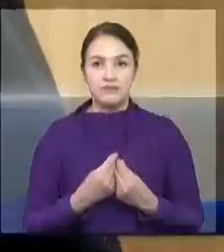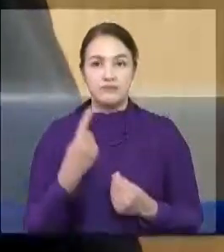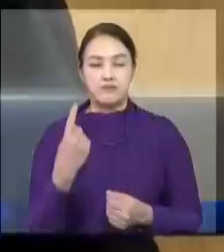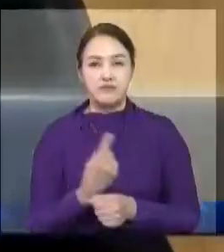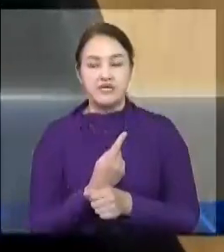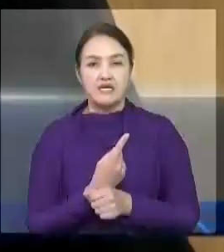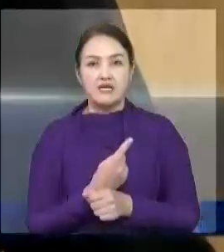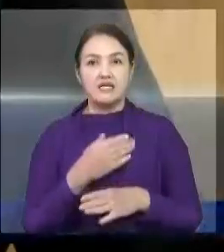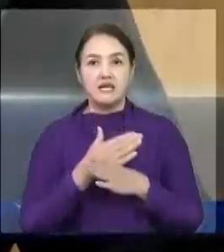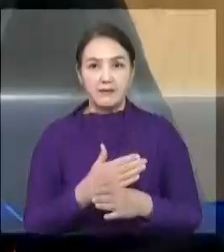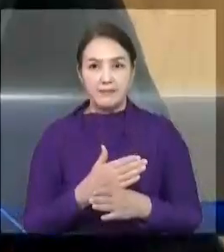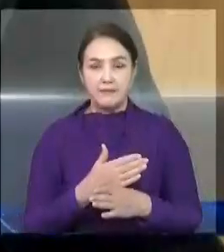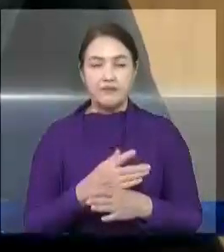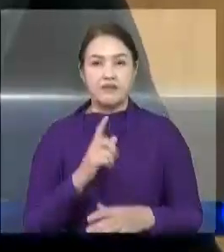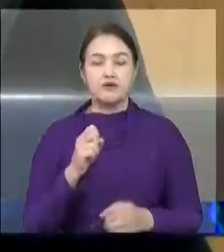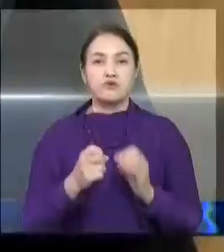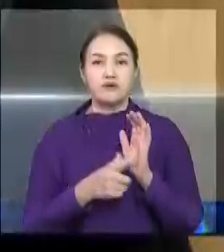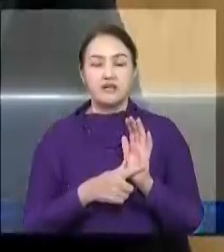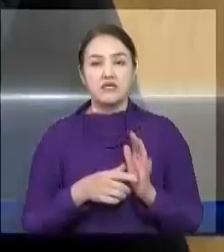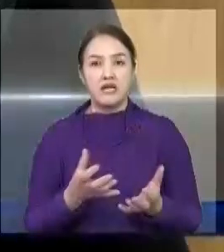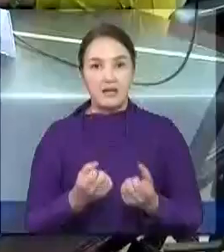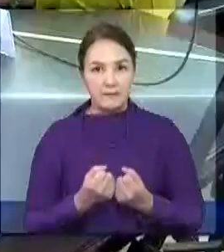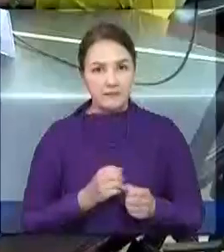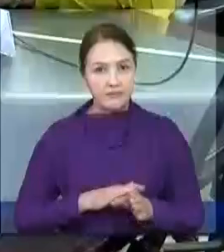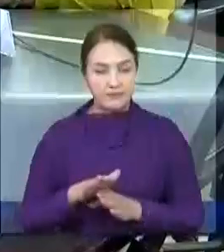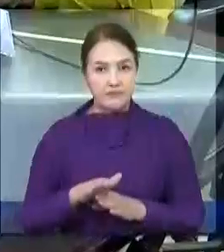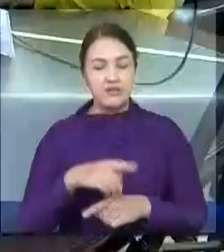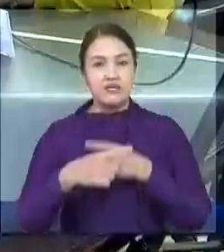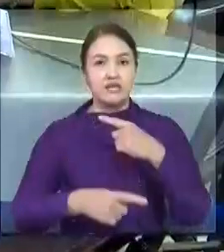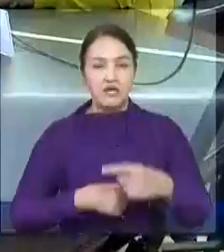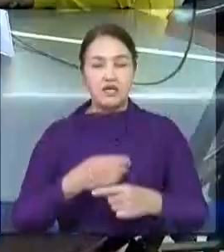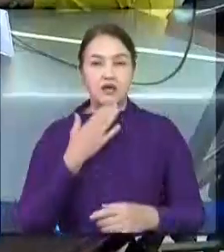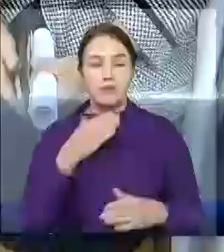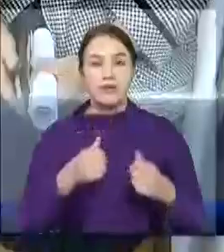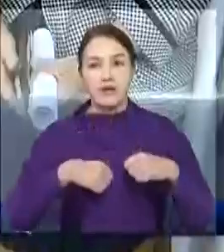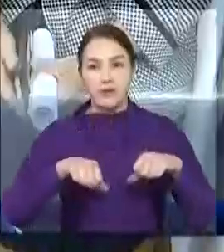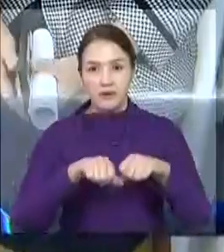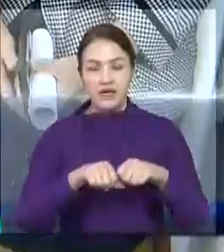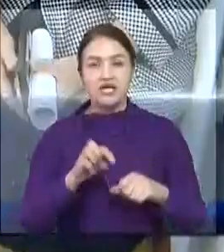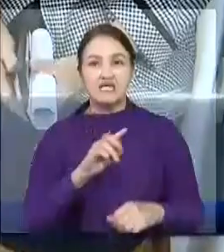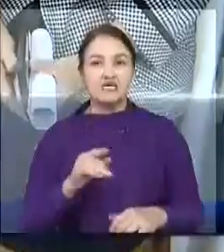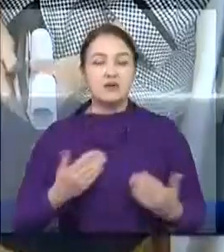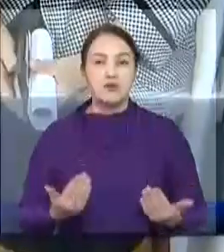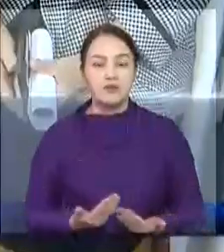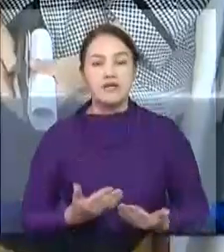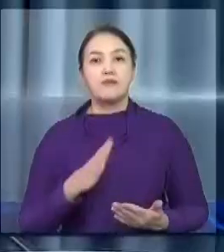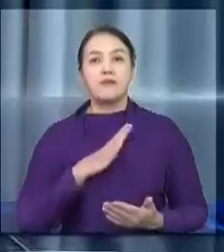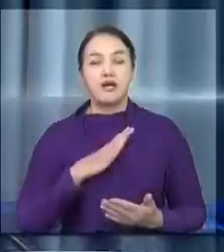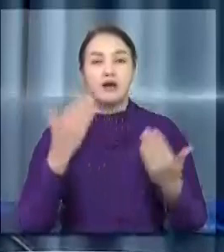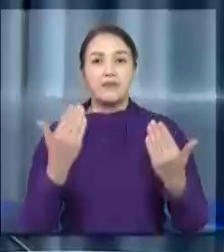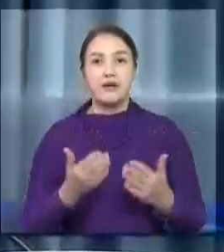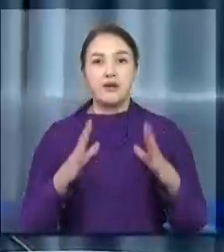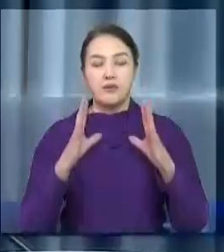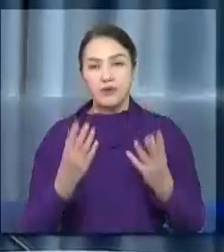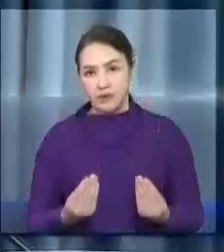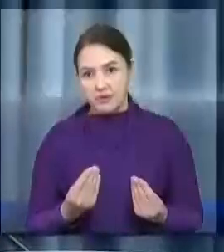реттік беретін жәрдемақыға 117-сі ие болды толығымен. Келесі кезекте ұлттық комиссия мүшелері Ырғыз өңіріне жол тартты. Мұнда бүгінгі күнге